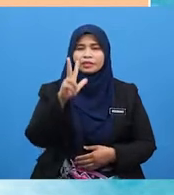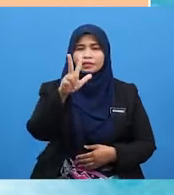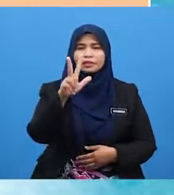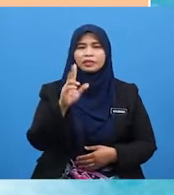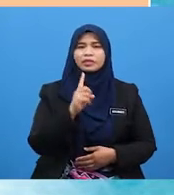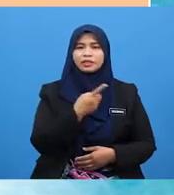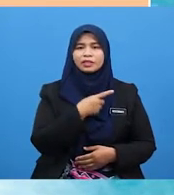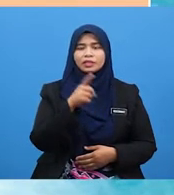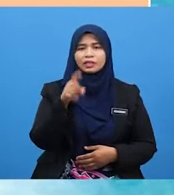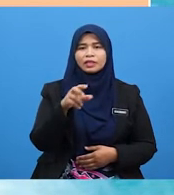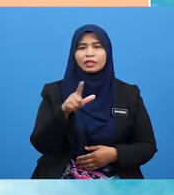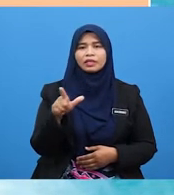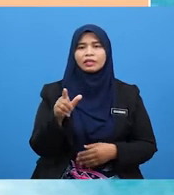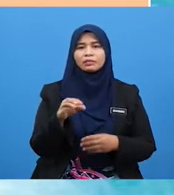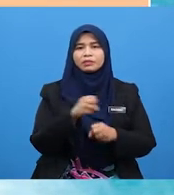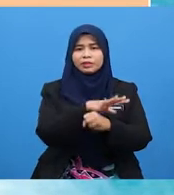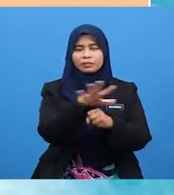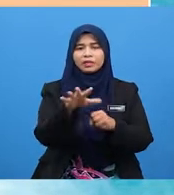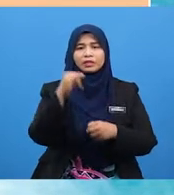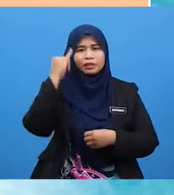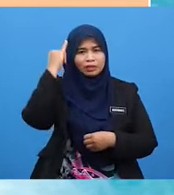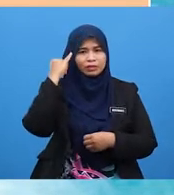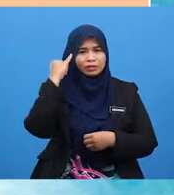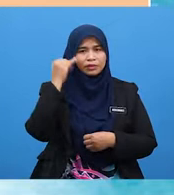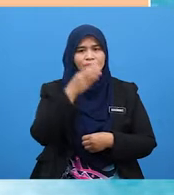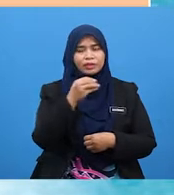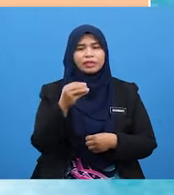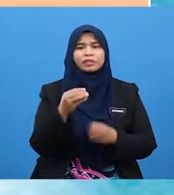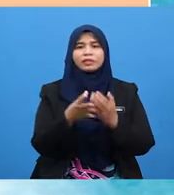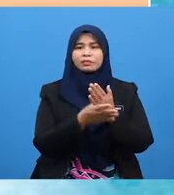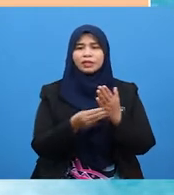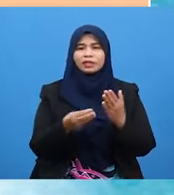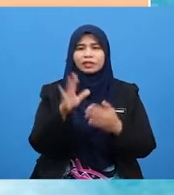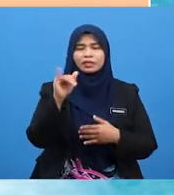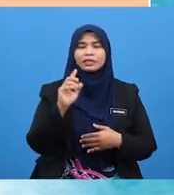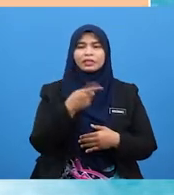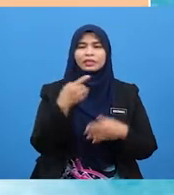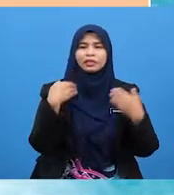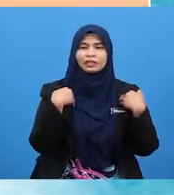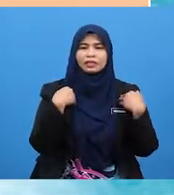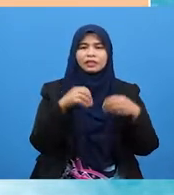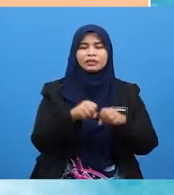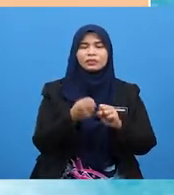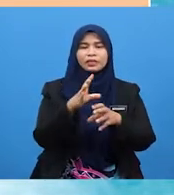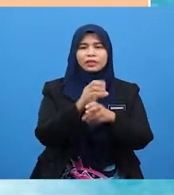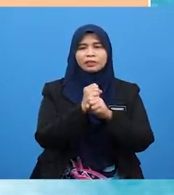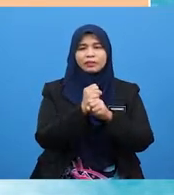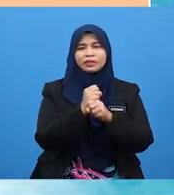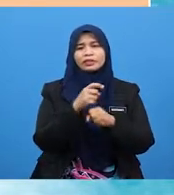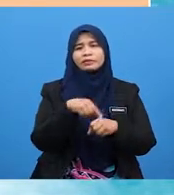Ketiga, kita hendaklah menyebarkan ilmu dan kepakaran yang kita ada agar